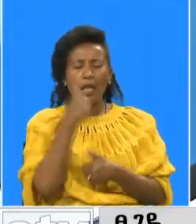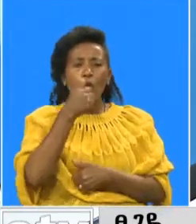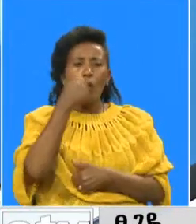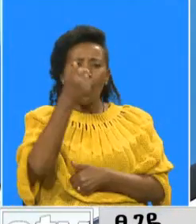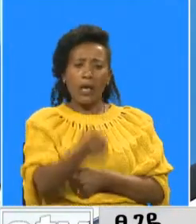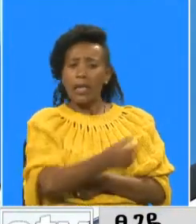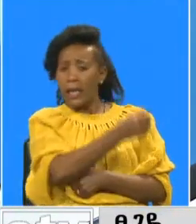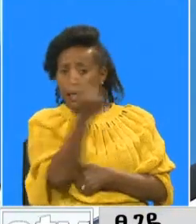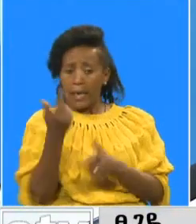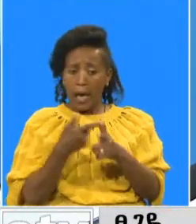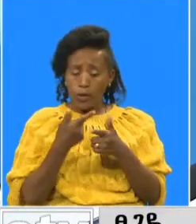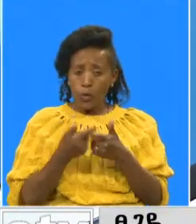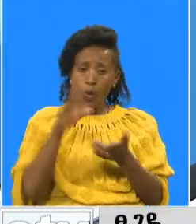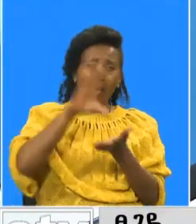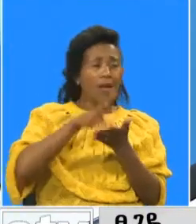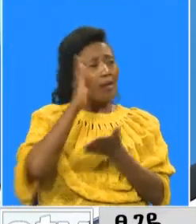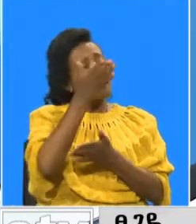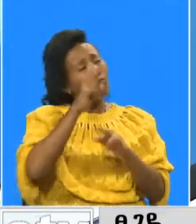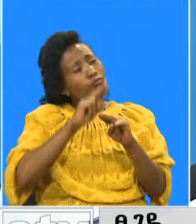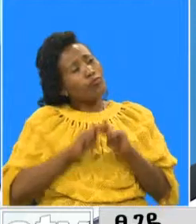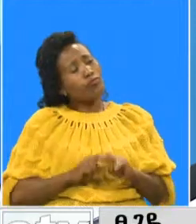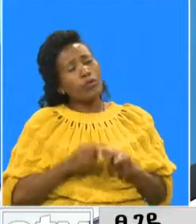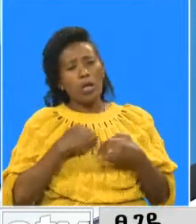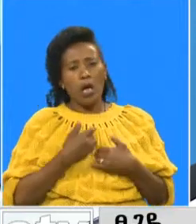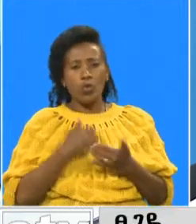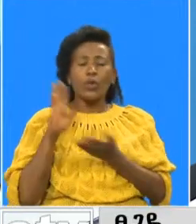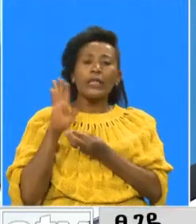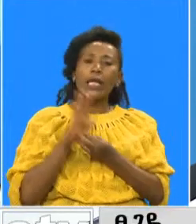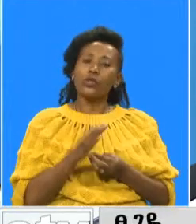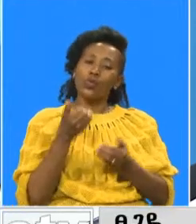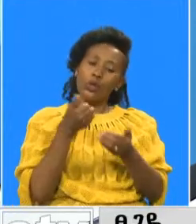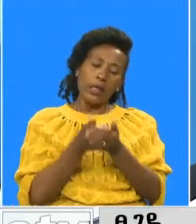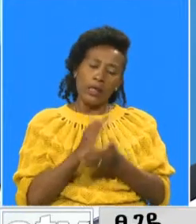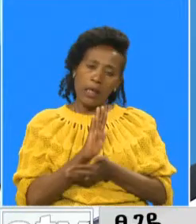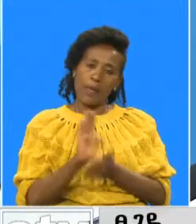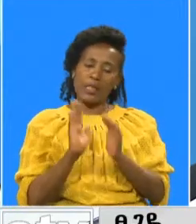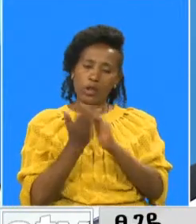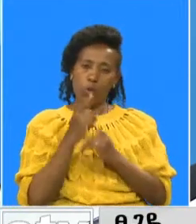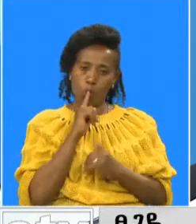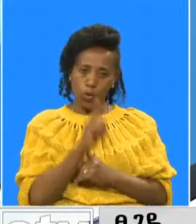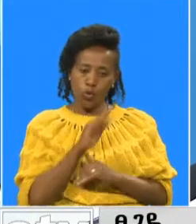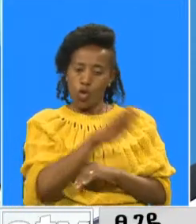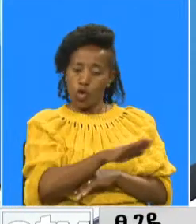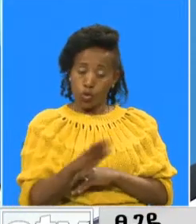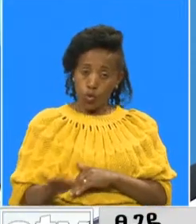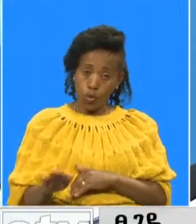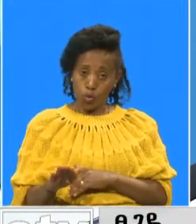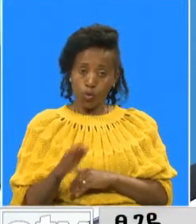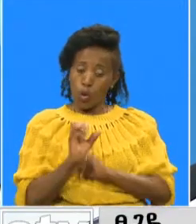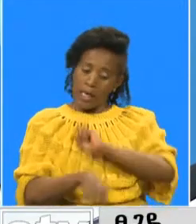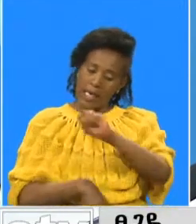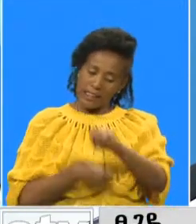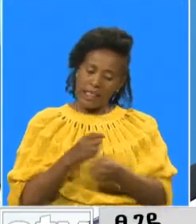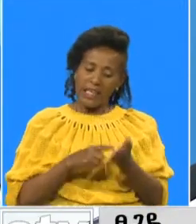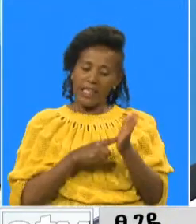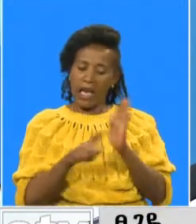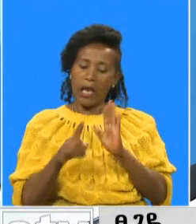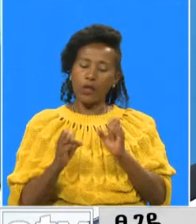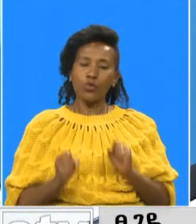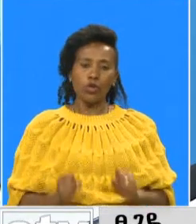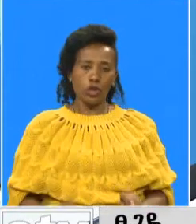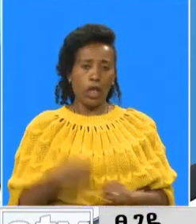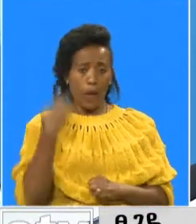ይባላል። ሌላ ደግሞ ገጠር ላይ ቁጭ አሉ ተጽዕኖ እየደረሰበት ስለሆነ ልጆቹ ለጭንቀት ሊጋለጡ